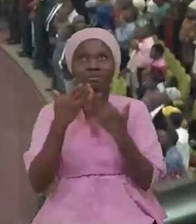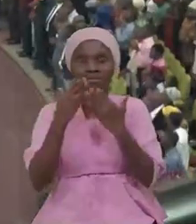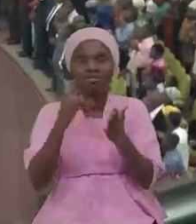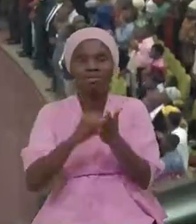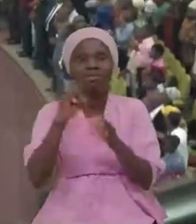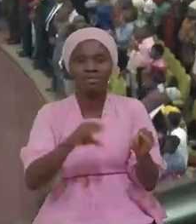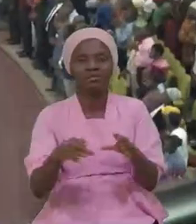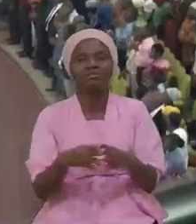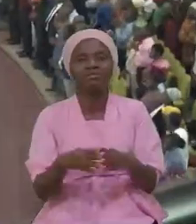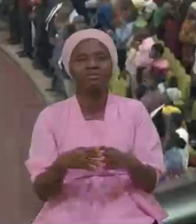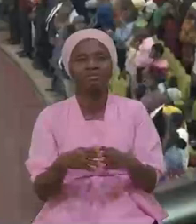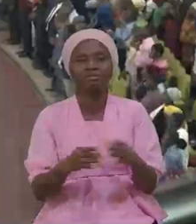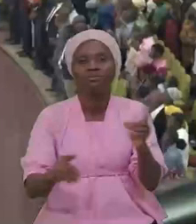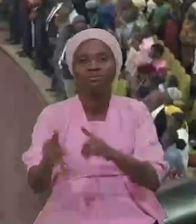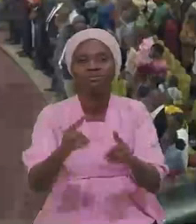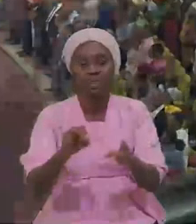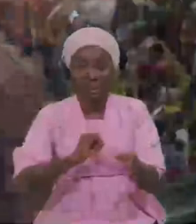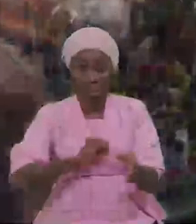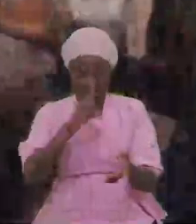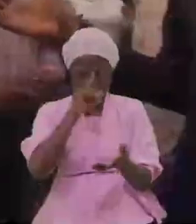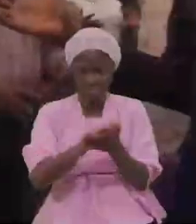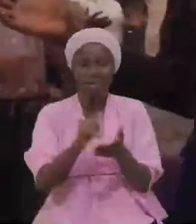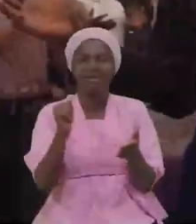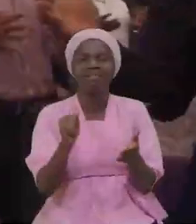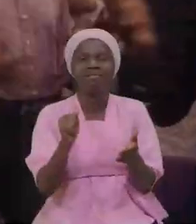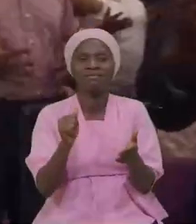crois. Je crois.